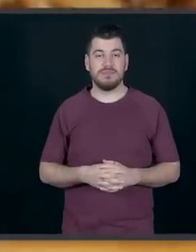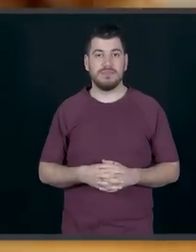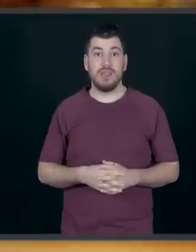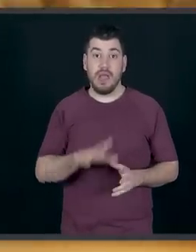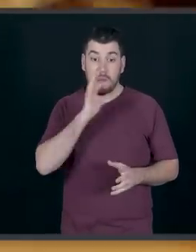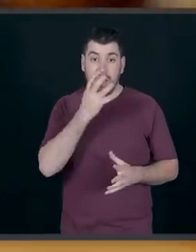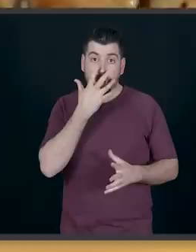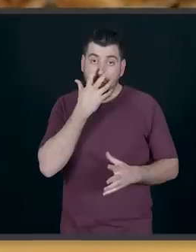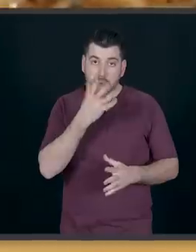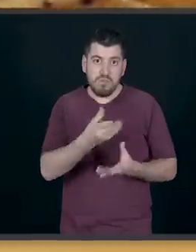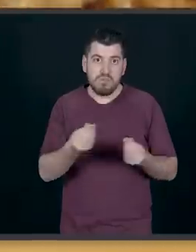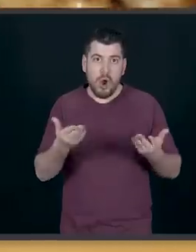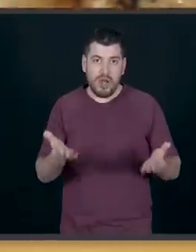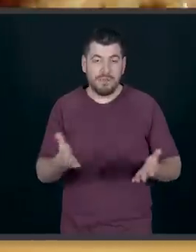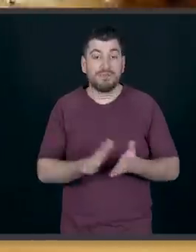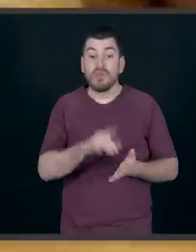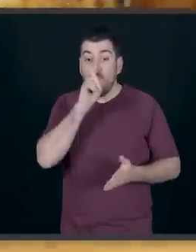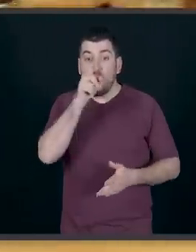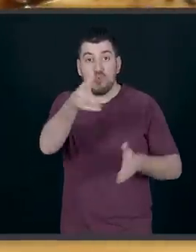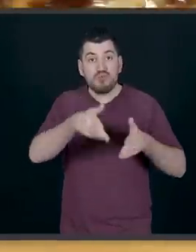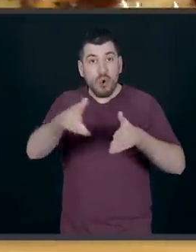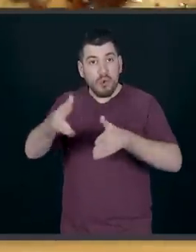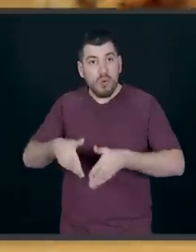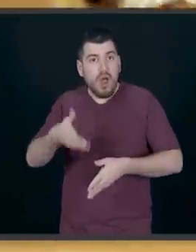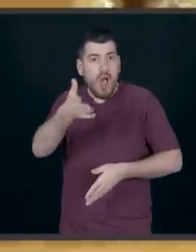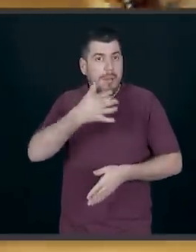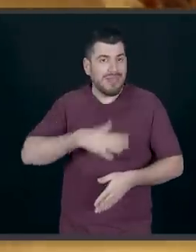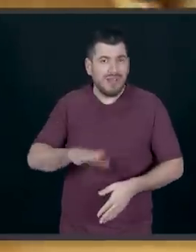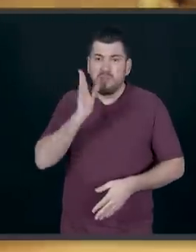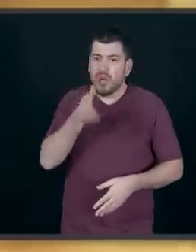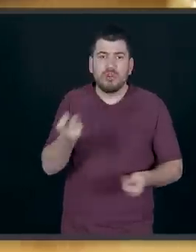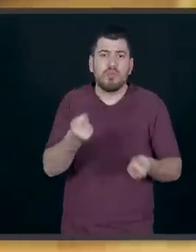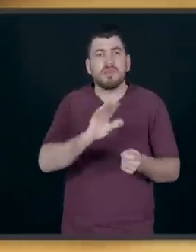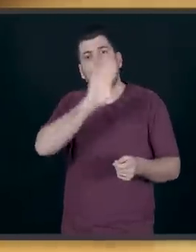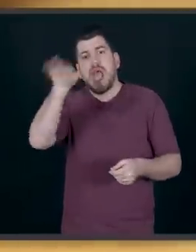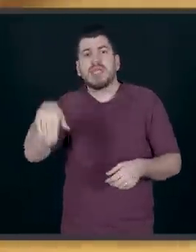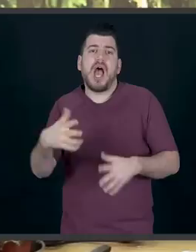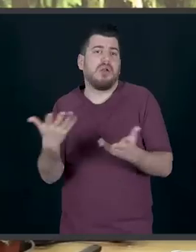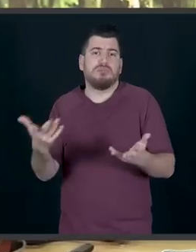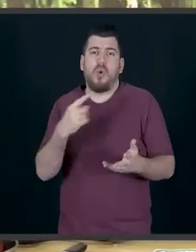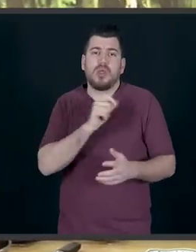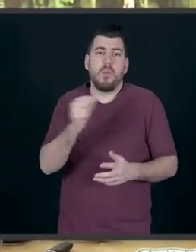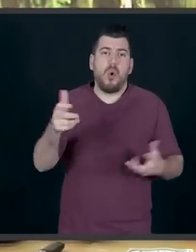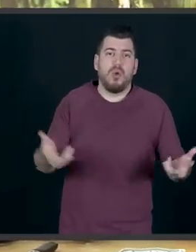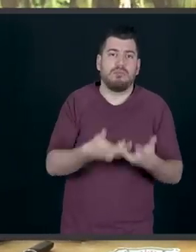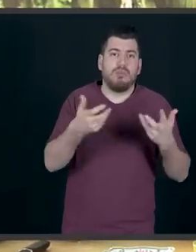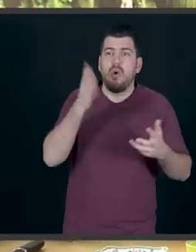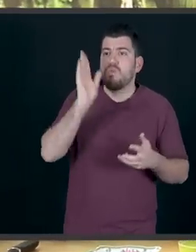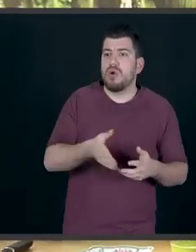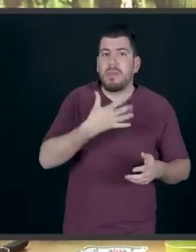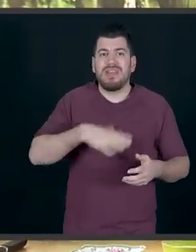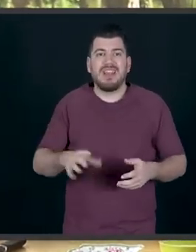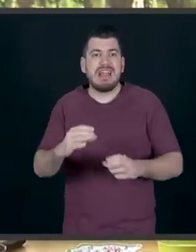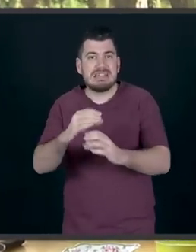Και τόσο πολύ. Εντάξει, να σας πω ότι το κοτόπουλο έτσι όπως είναι μπορείτε να μην το κάνετε και για τη Σίζαρ, να το κάνετε για οποιαδήποτε άλλη Παρασκευή, για κάνα